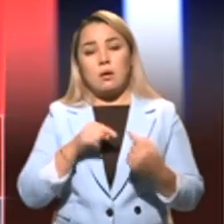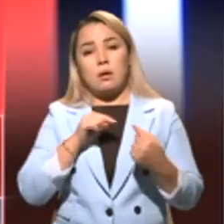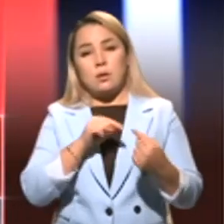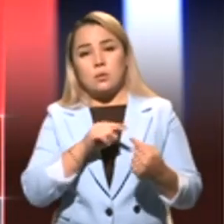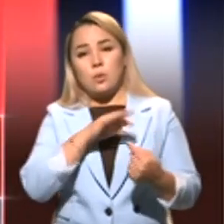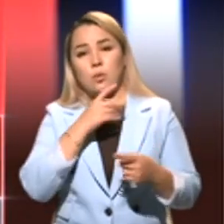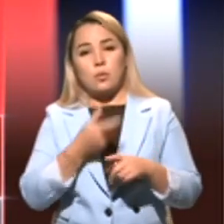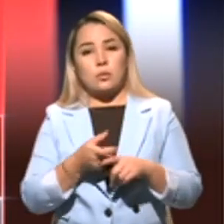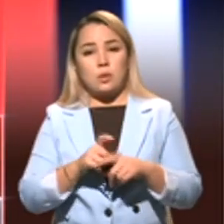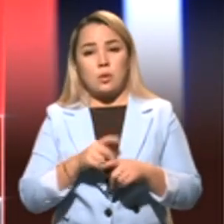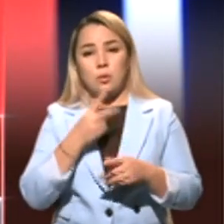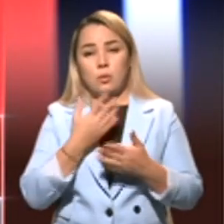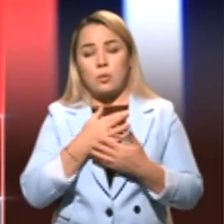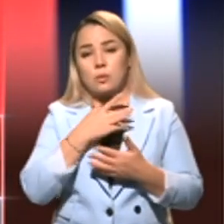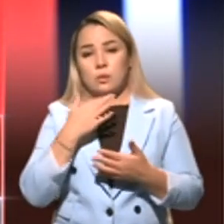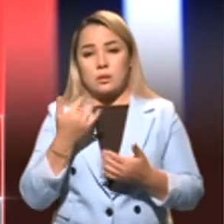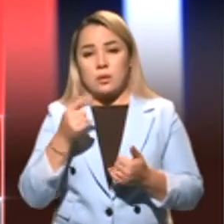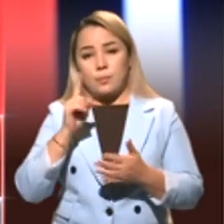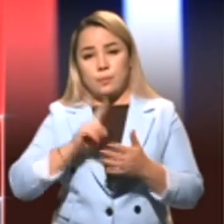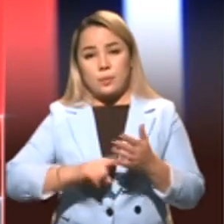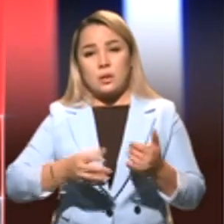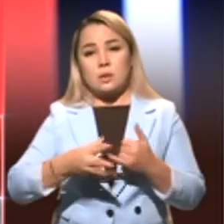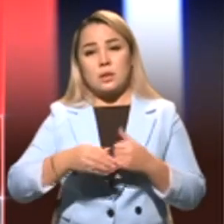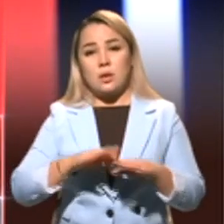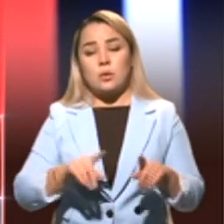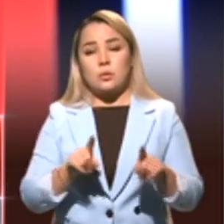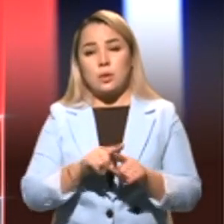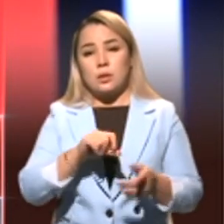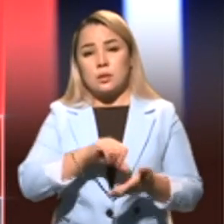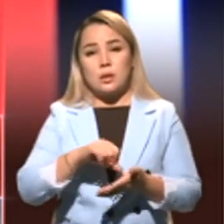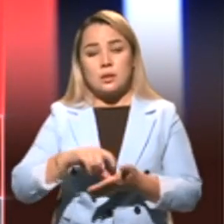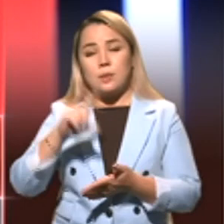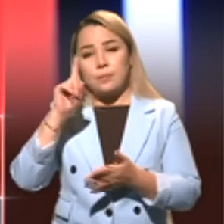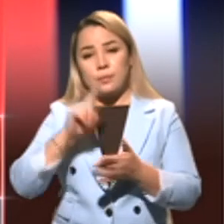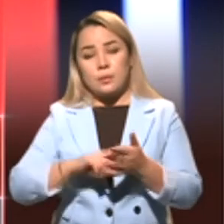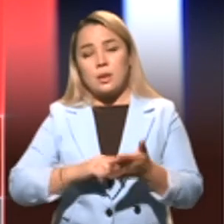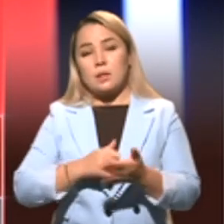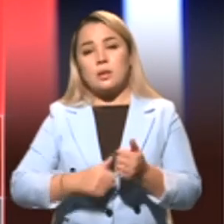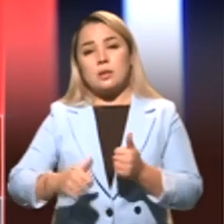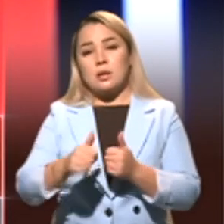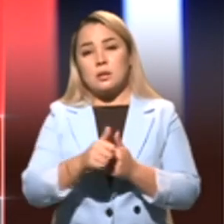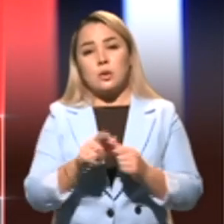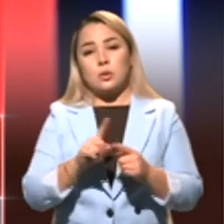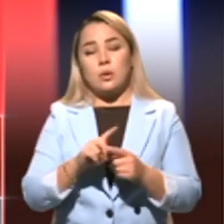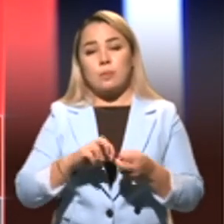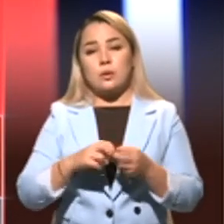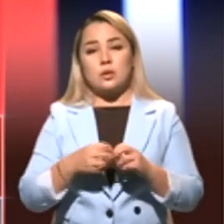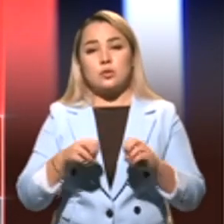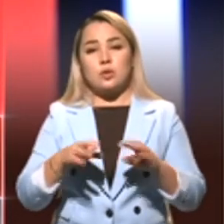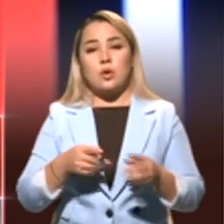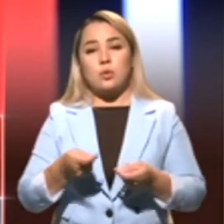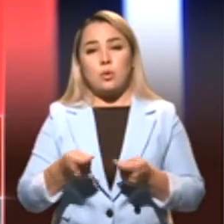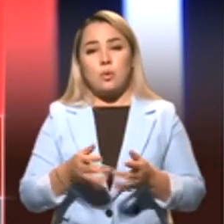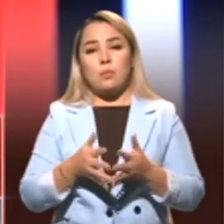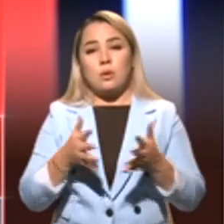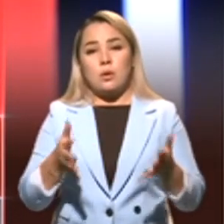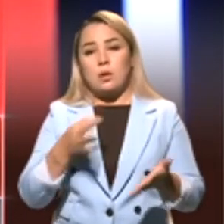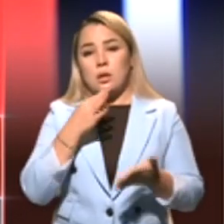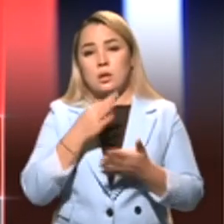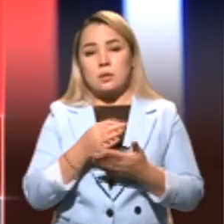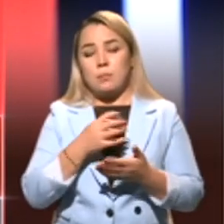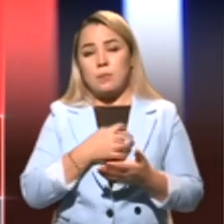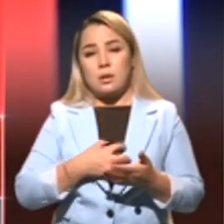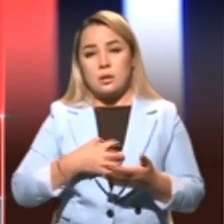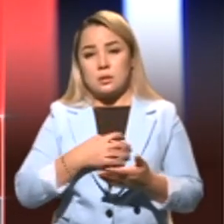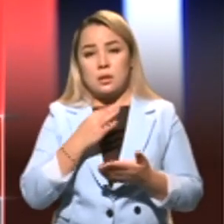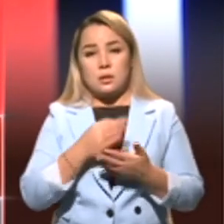қақтығыстар өте көп. Сол үшін дінге қатысы болған жерде діни лидерлердің бұл мәселені шешуде рөлі өте маңызды деп ойлаймын. Және